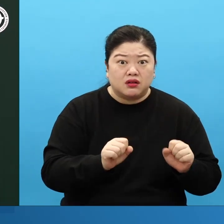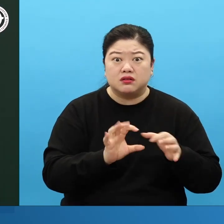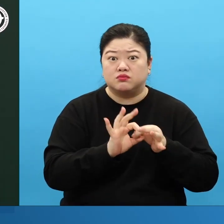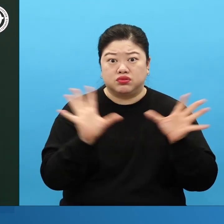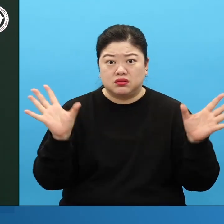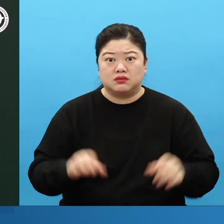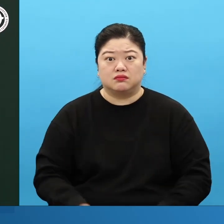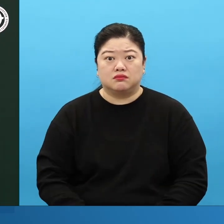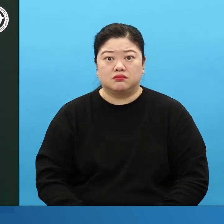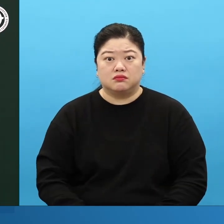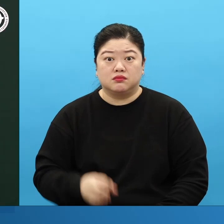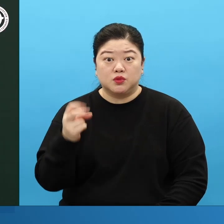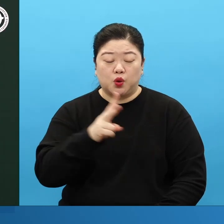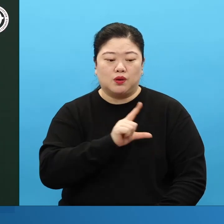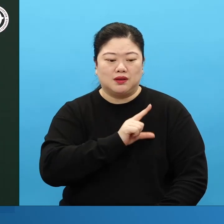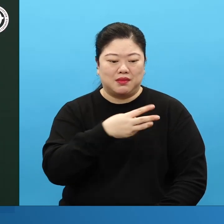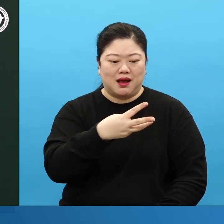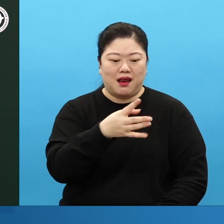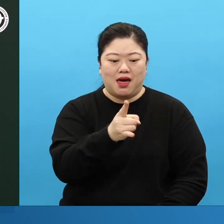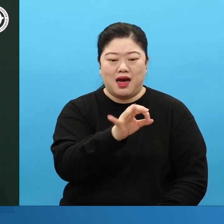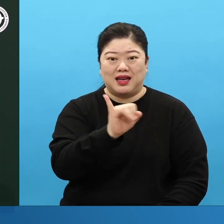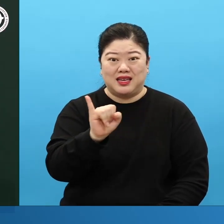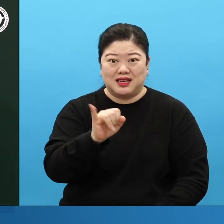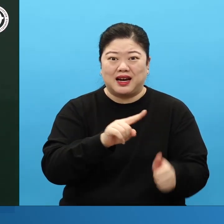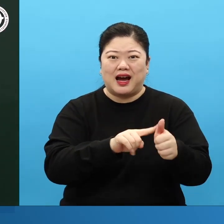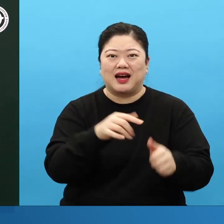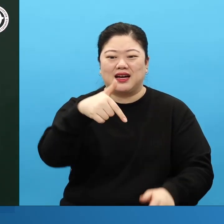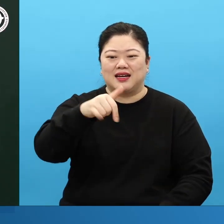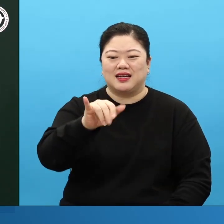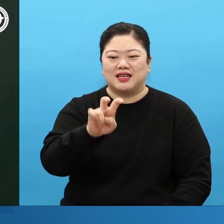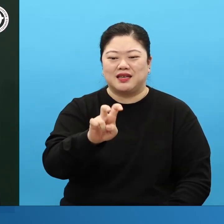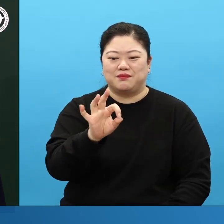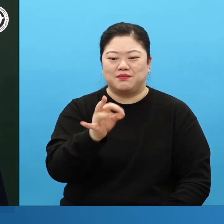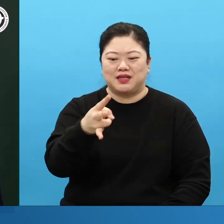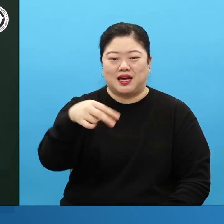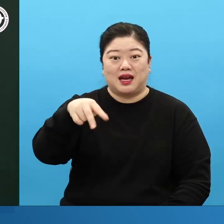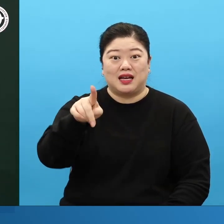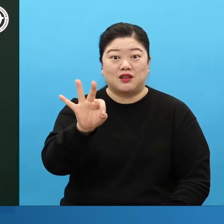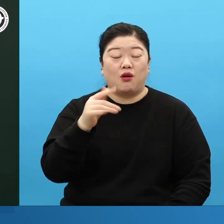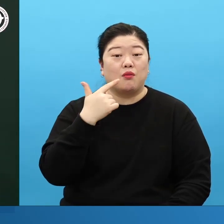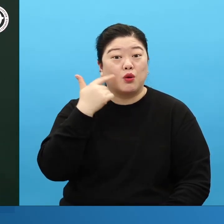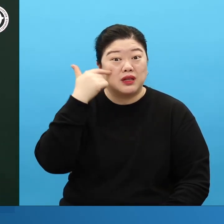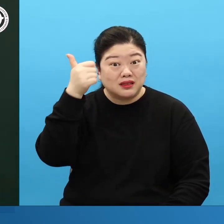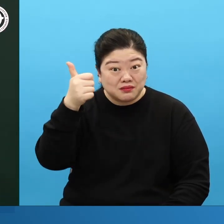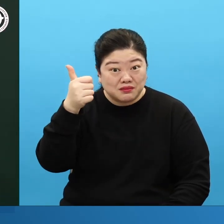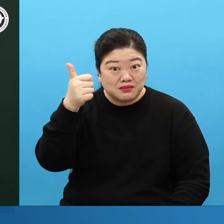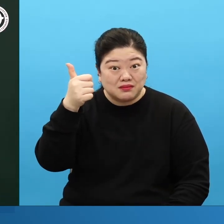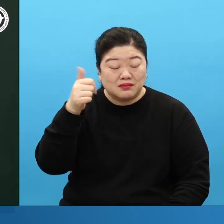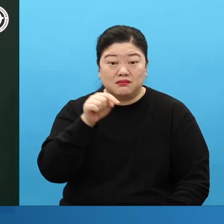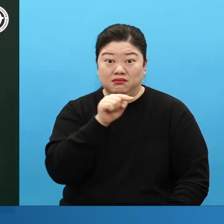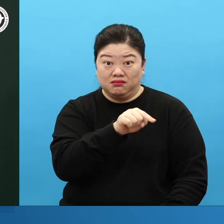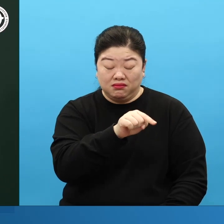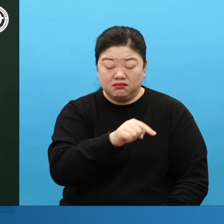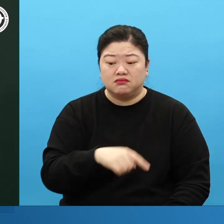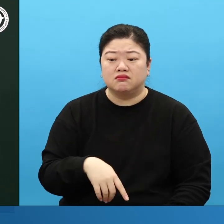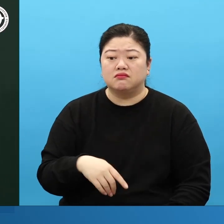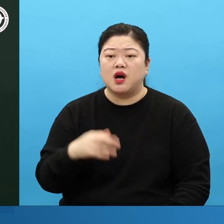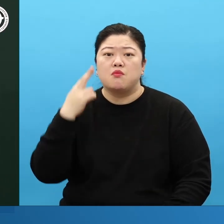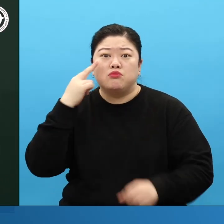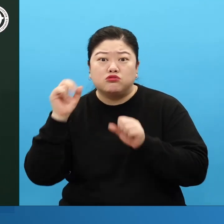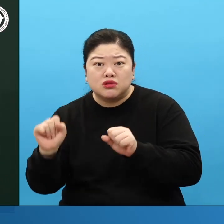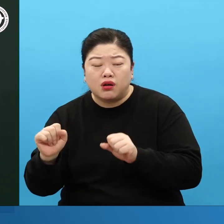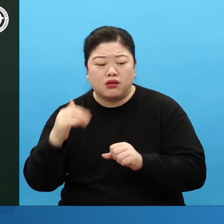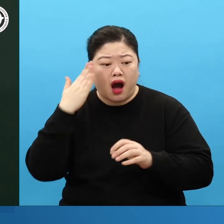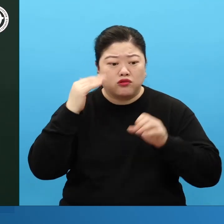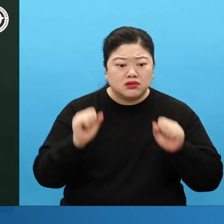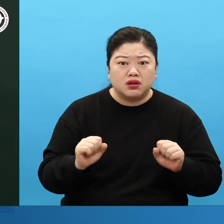미국에서 똑같아. 어차피 세계 와요. Por ejemplo, Rey también habla muy bien el coreano, el inglés. No importa que esté allí o aquí, lo importante es que es una época global ahora.